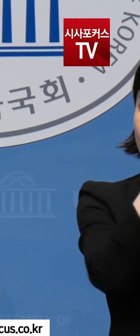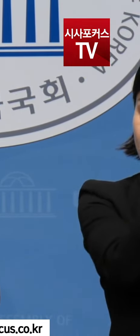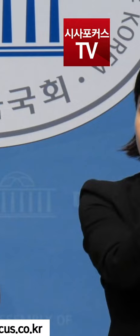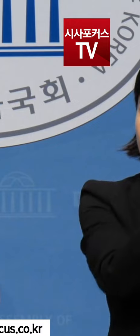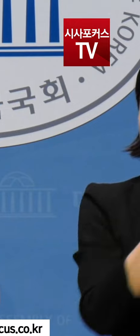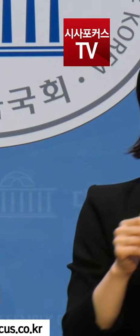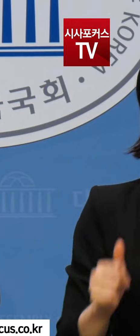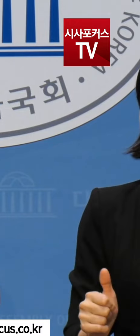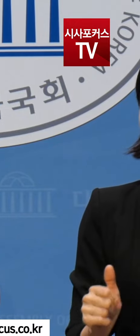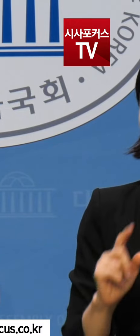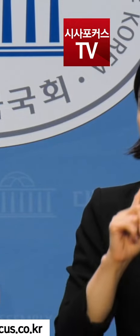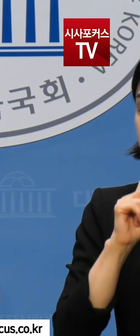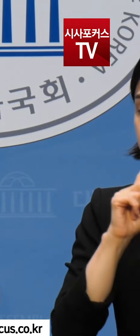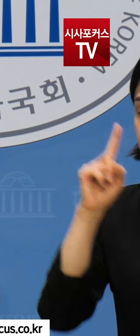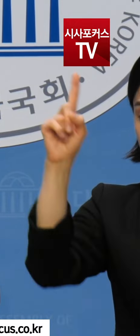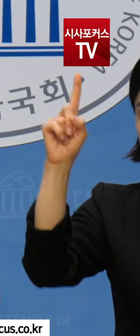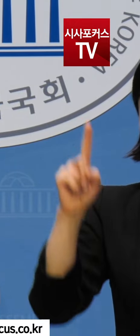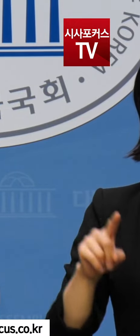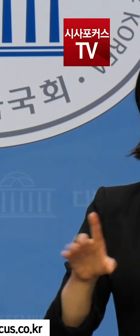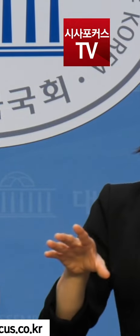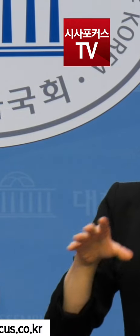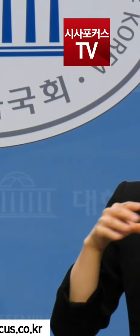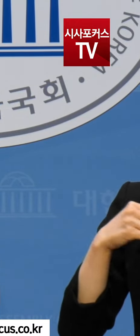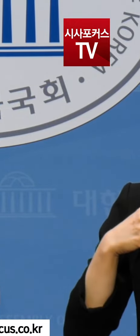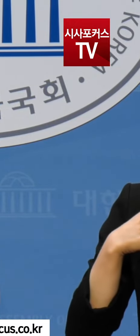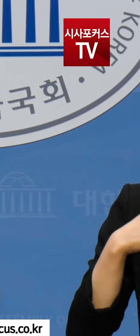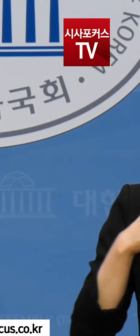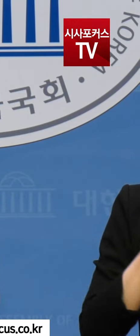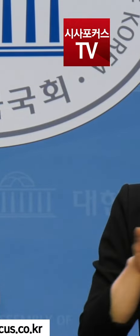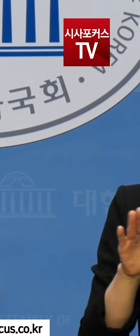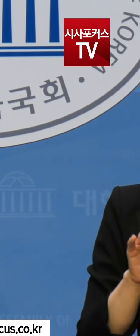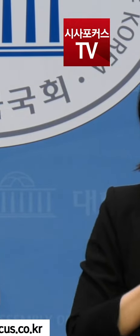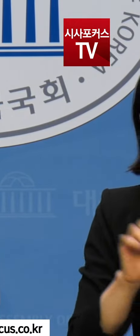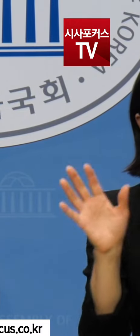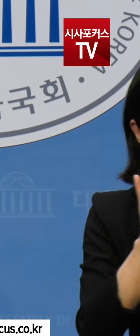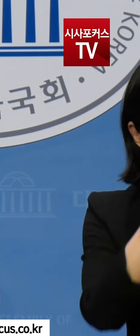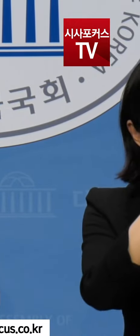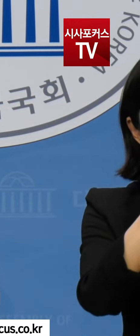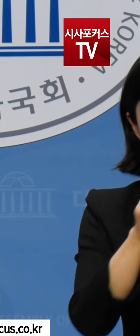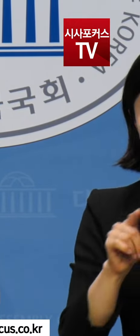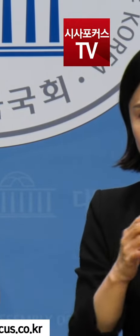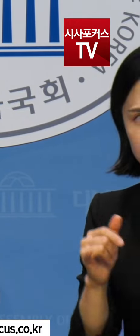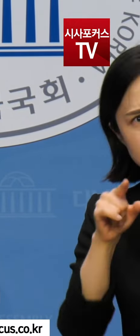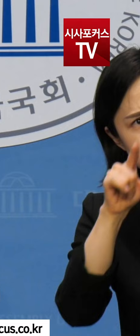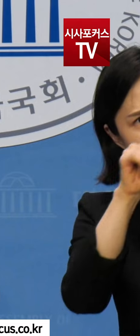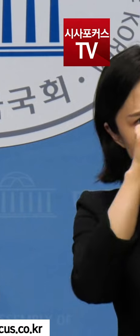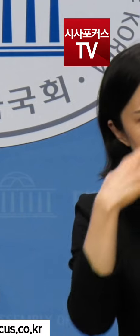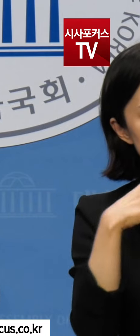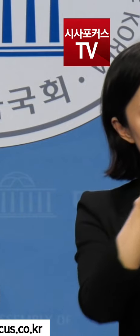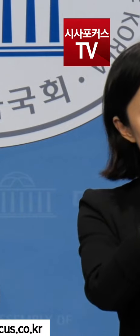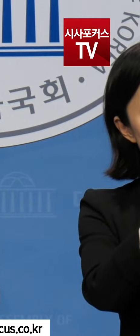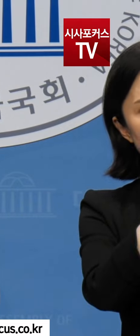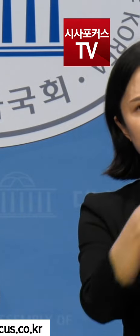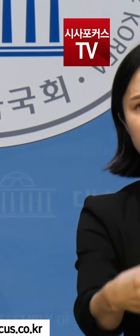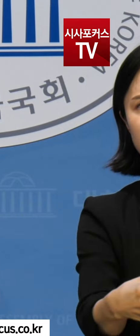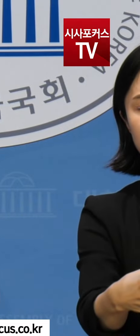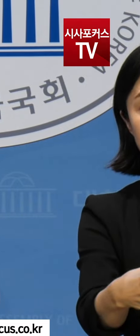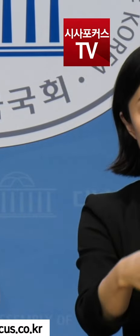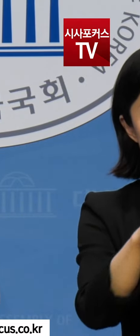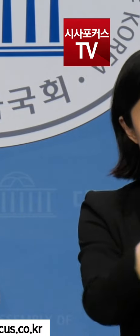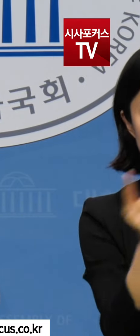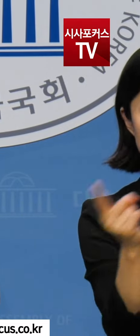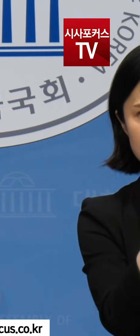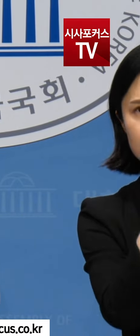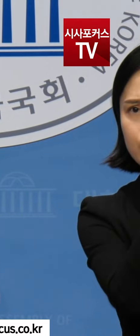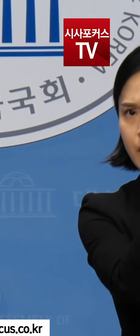소송을 핑계로 뒷짐만 진다면 정부의 신뢰를 다시 회복하기 어려울 것이다. 환경부는 이번 손해에 대한